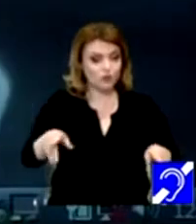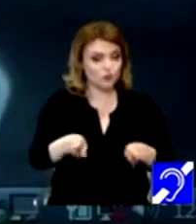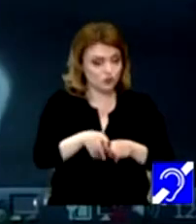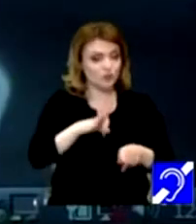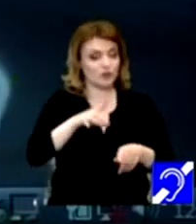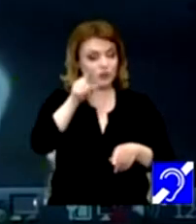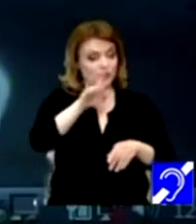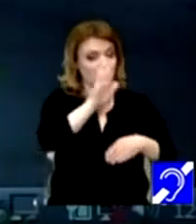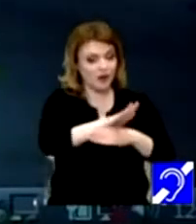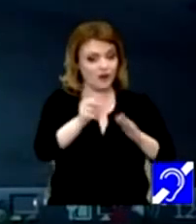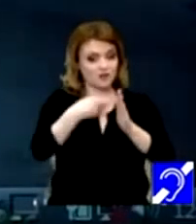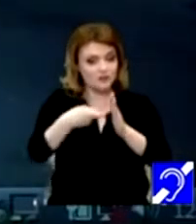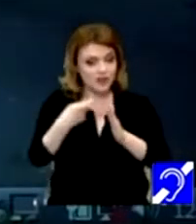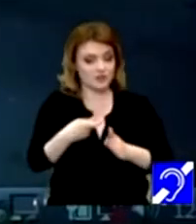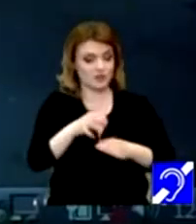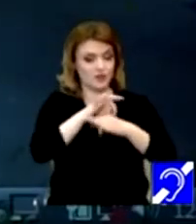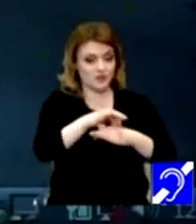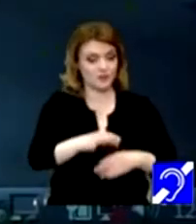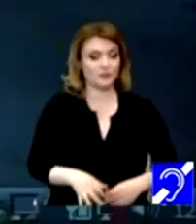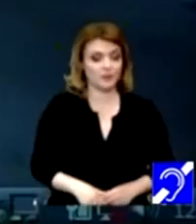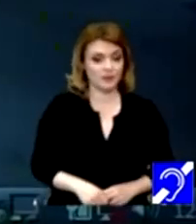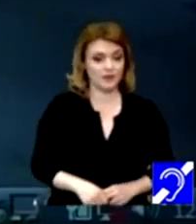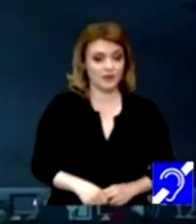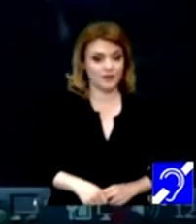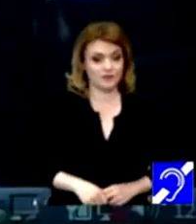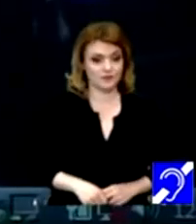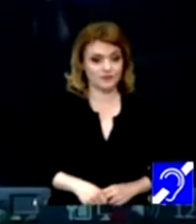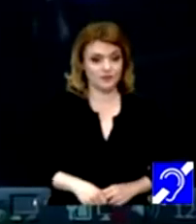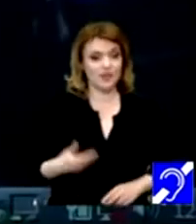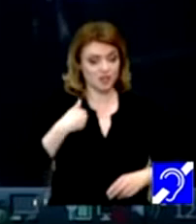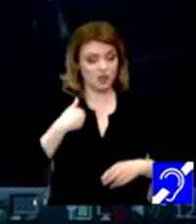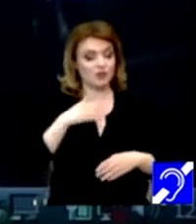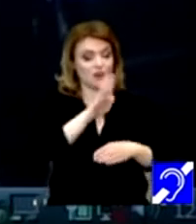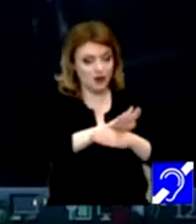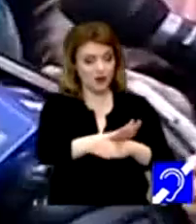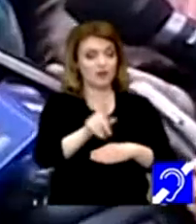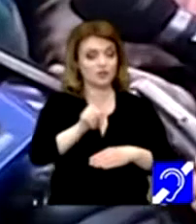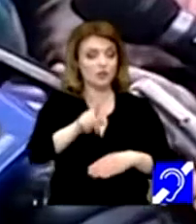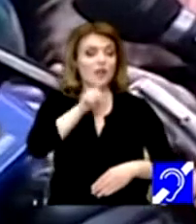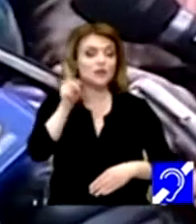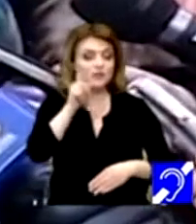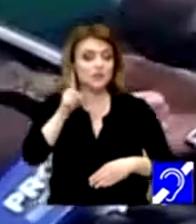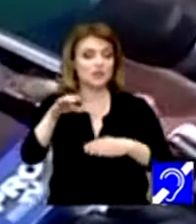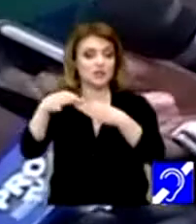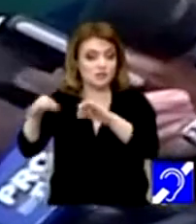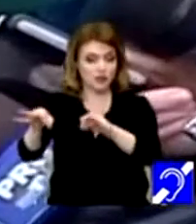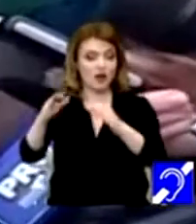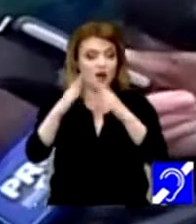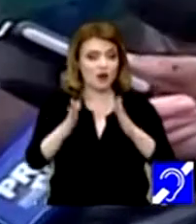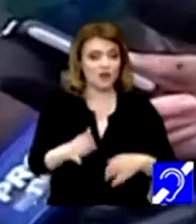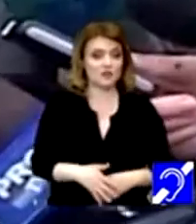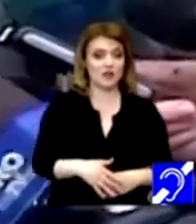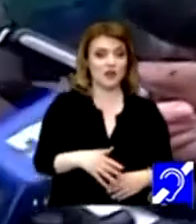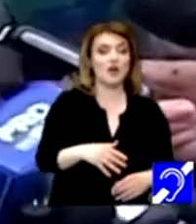Voronin. Eu am dat ordin ca tinerii să fie eliberați imediat acasă, trimiși acasă la părinți. Valeriu Boboc,